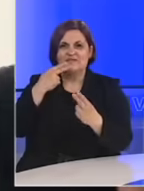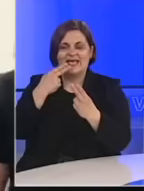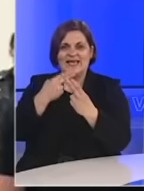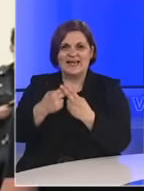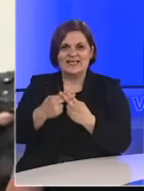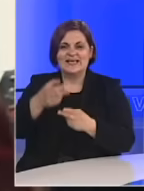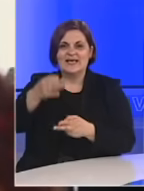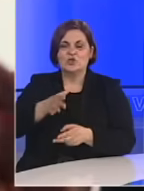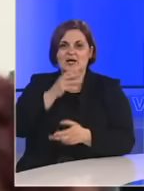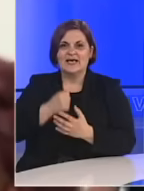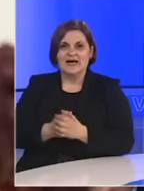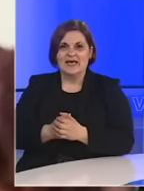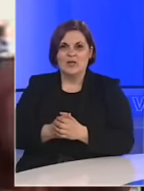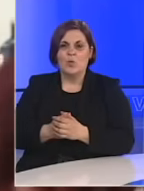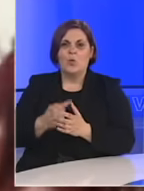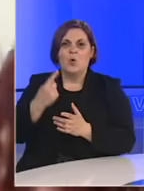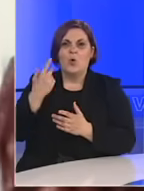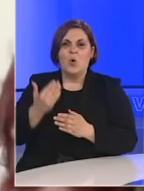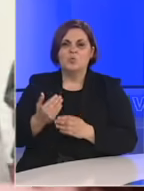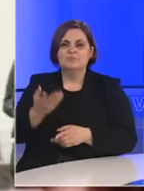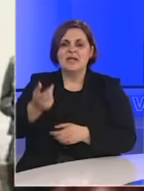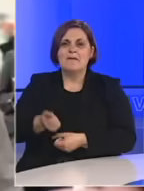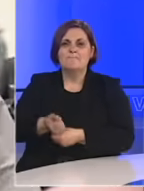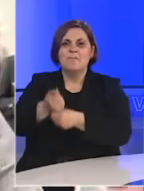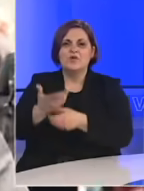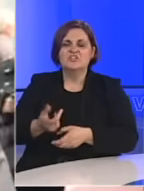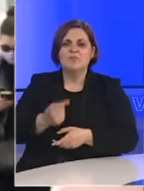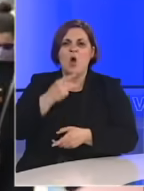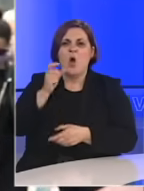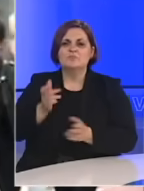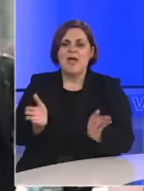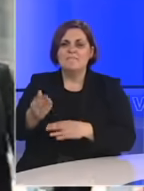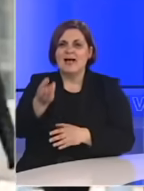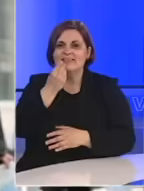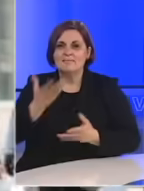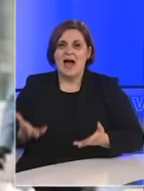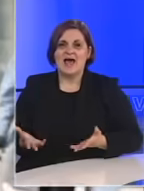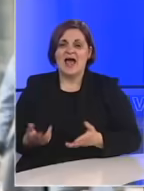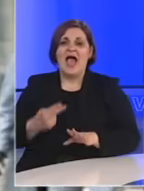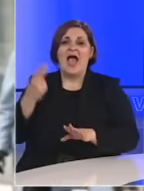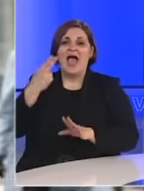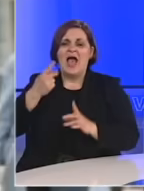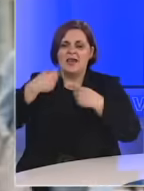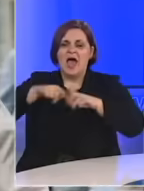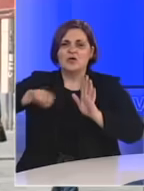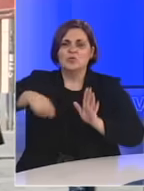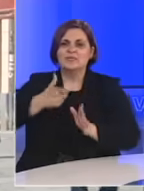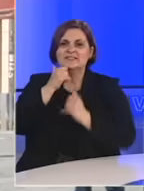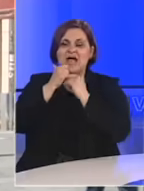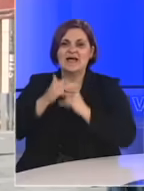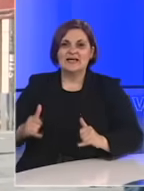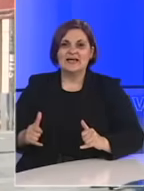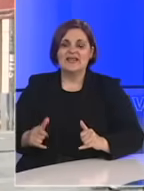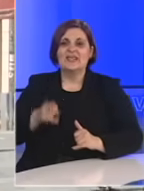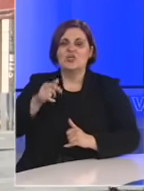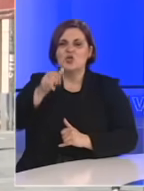križem kantona Sarajevo u smislu podrške korisnicima u paketima hrane, Narodnom kuhinjom Stari grad, i ono